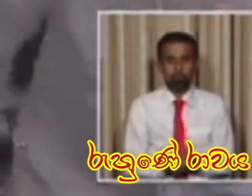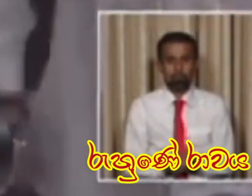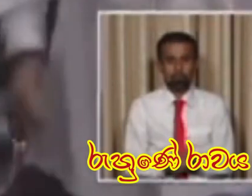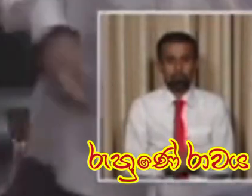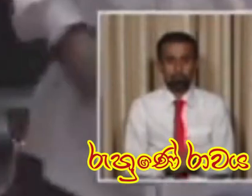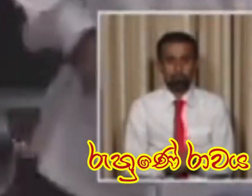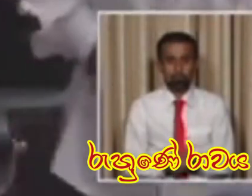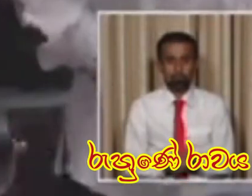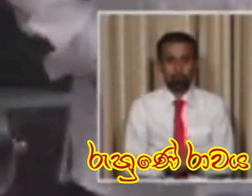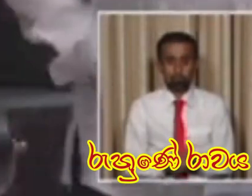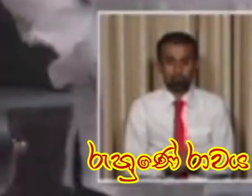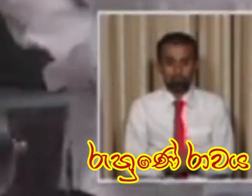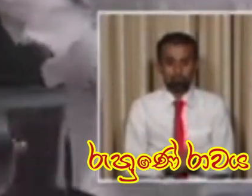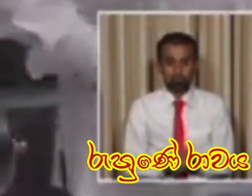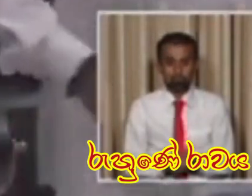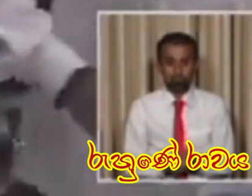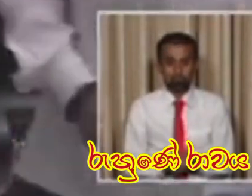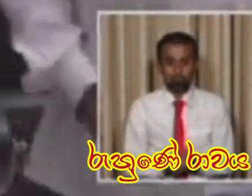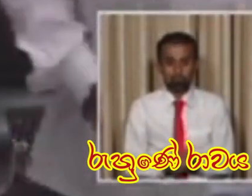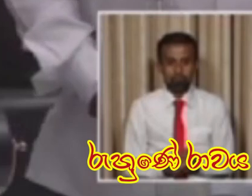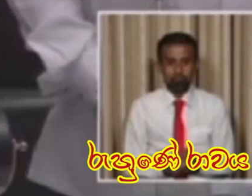එතකොට ප්ලීස් ලෙට් මී ෆිනිෂ්. එතකොට